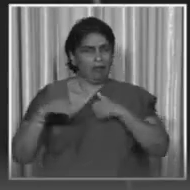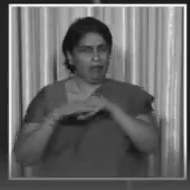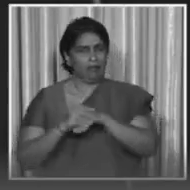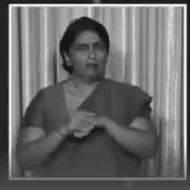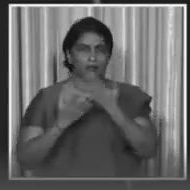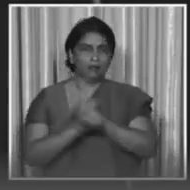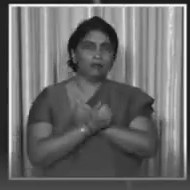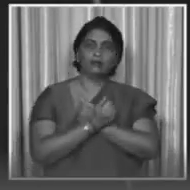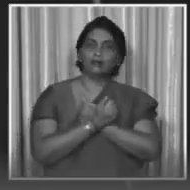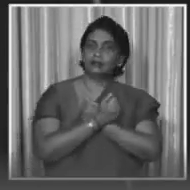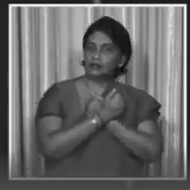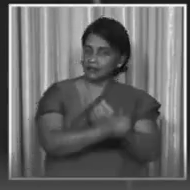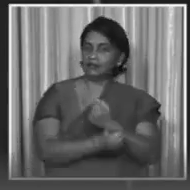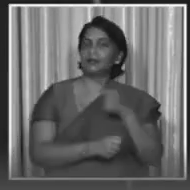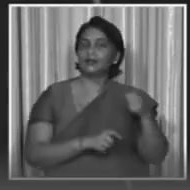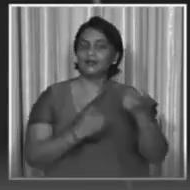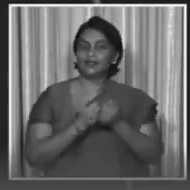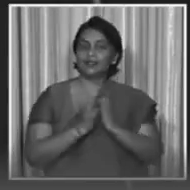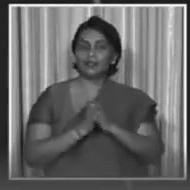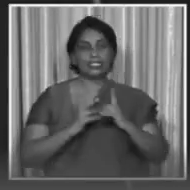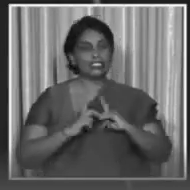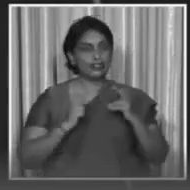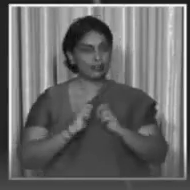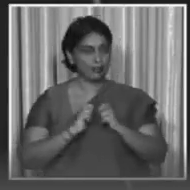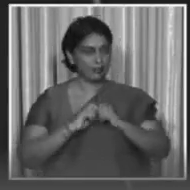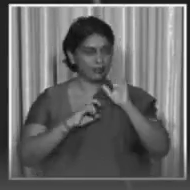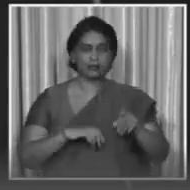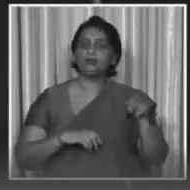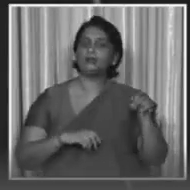මාව එක්කෝ රිමාන්ගත කරන්න එහෙම නැත්නම් මගේ ජීවිතයට හානියක් කරන්න